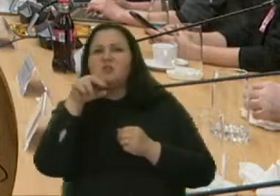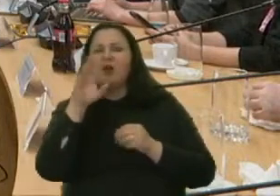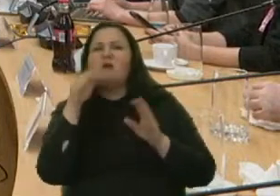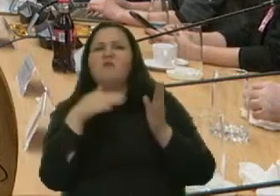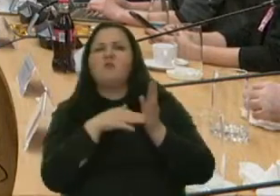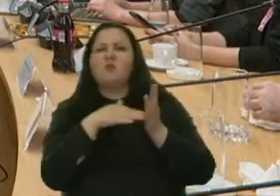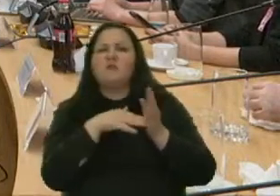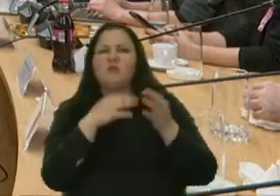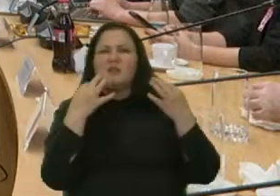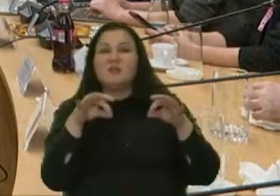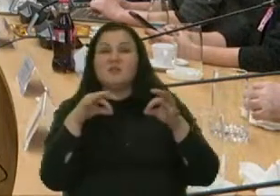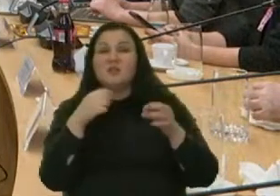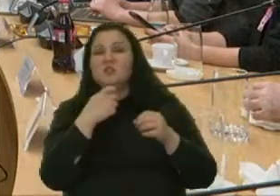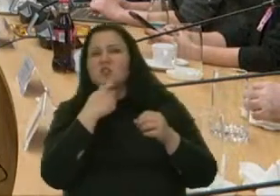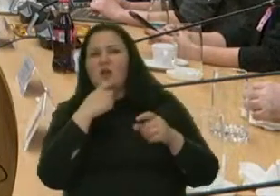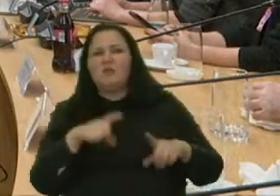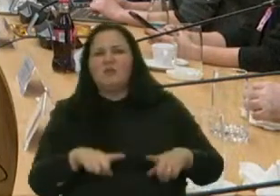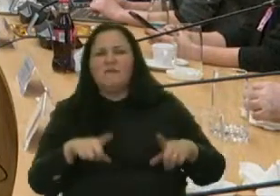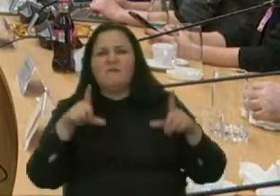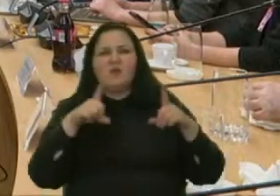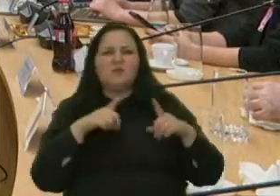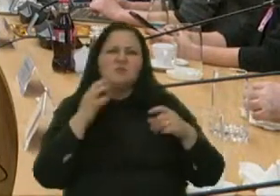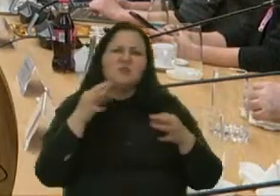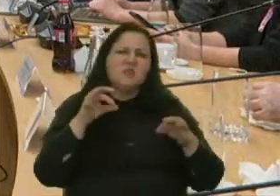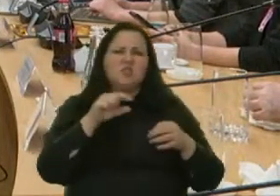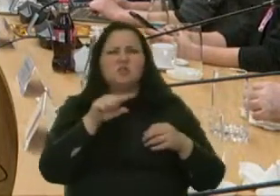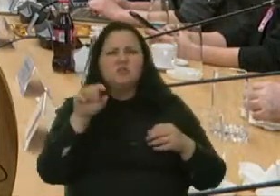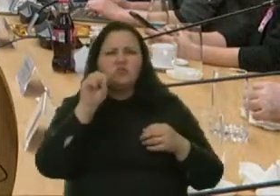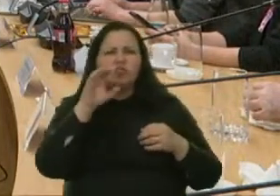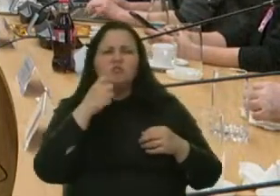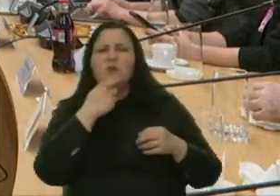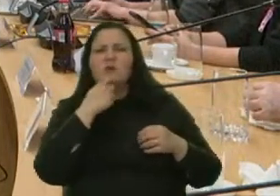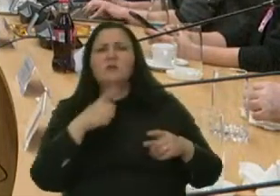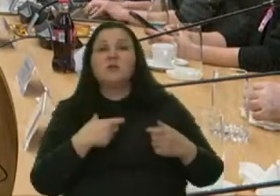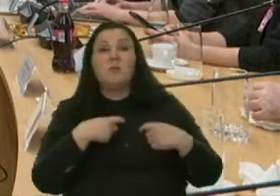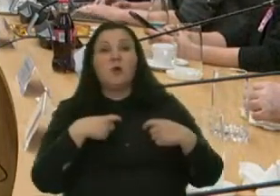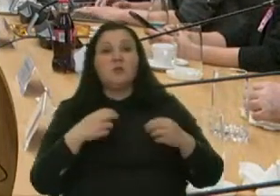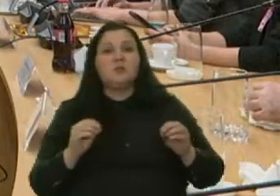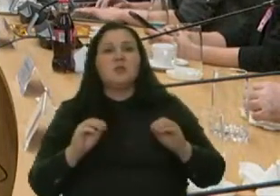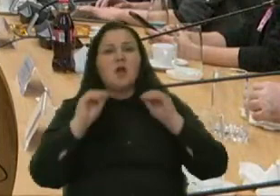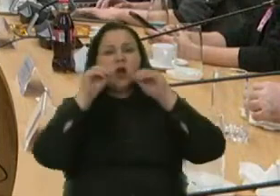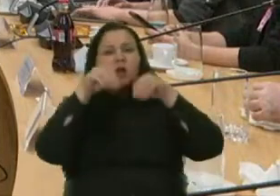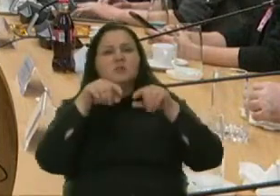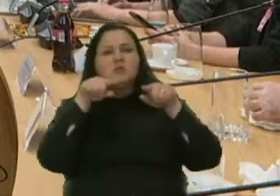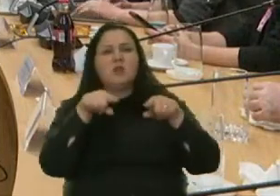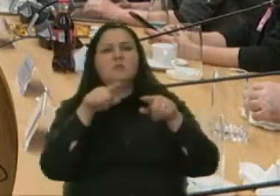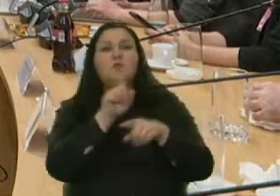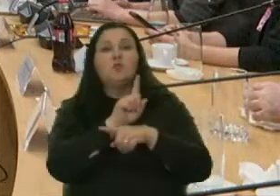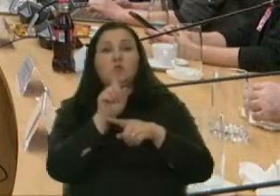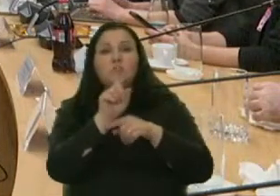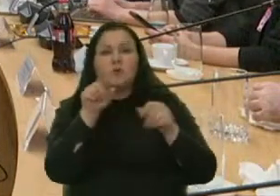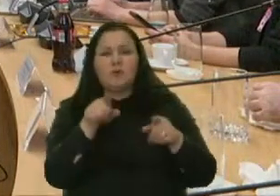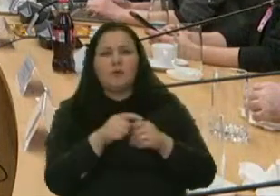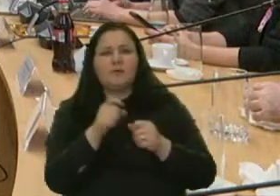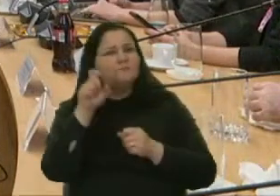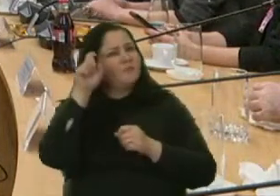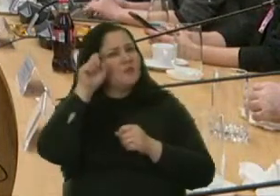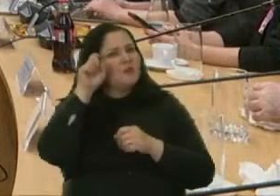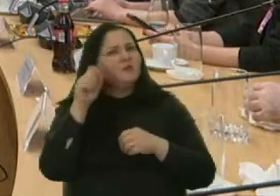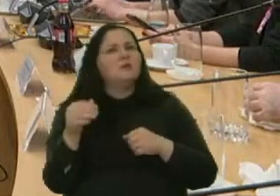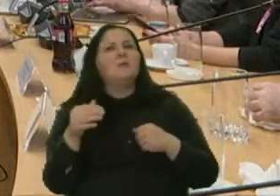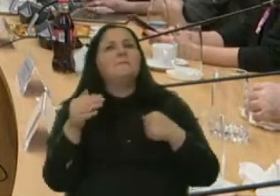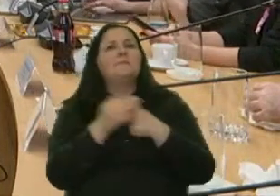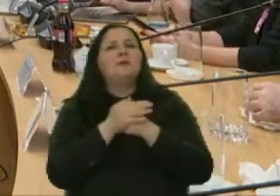10 ani de existență mai bine vreo 15 ani de existență să poată să ajungă la la la treaba asta cred că până la